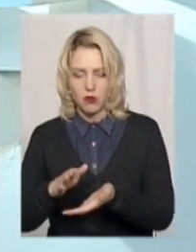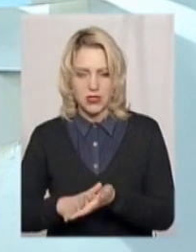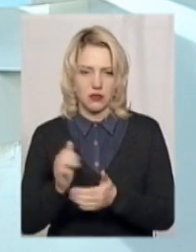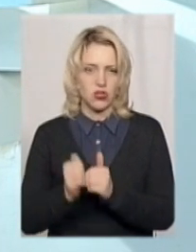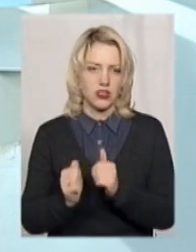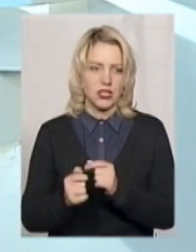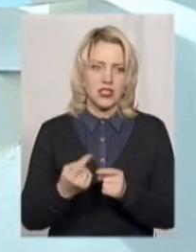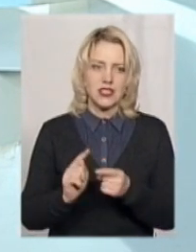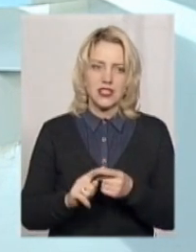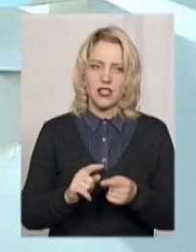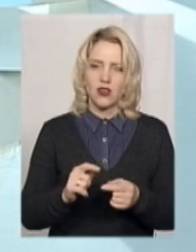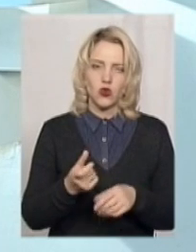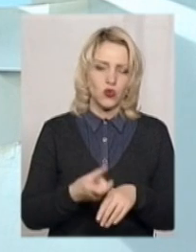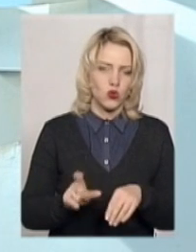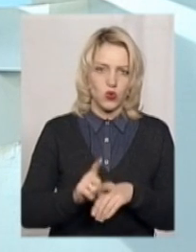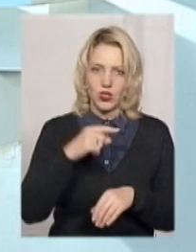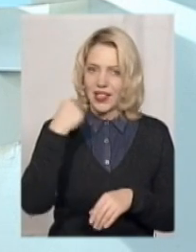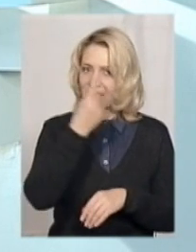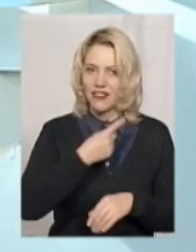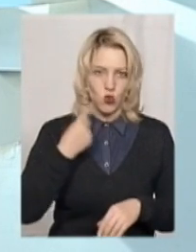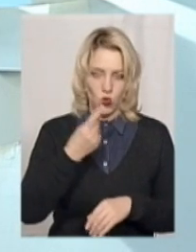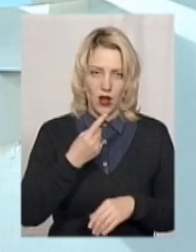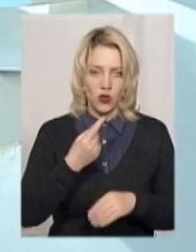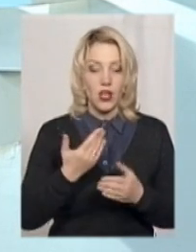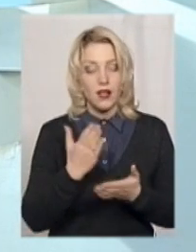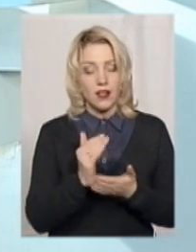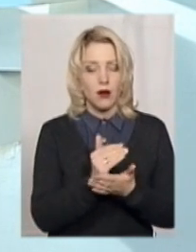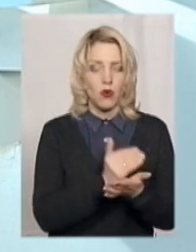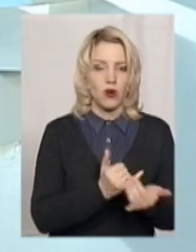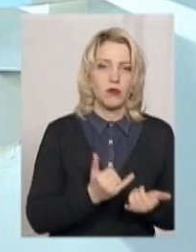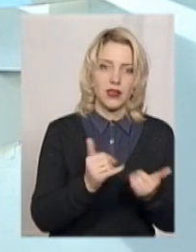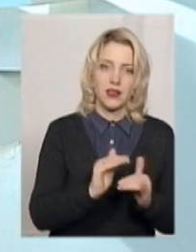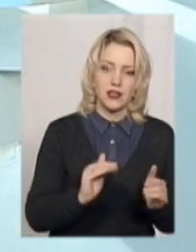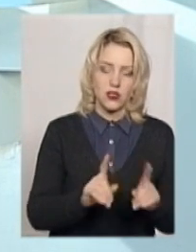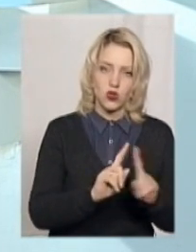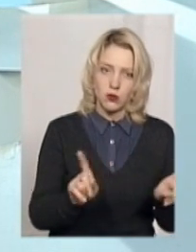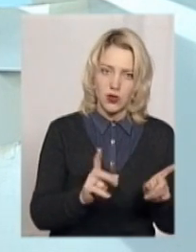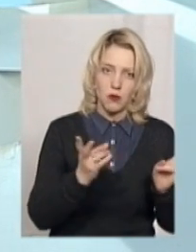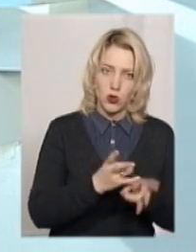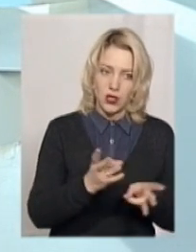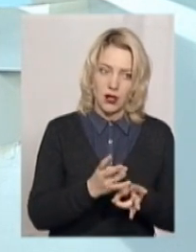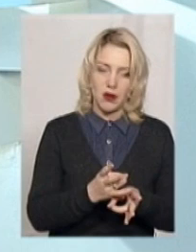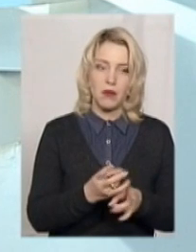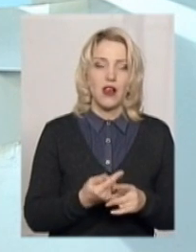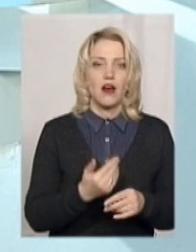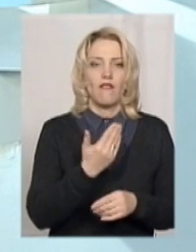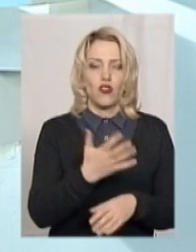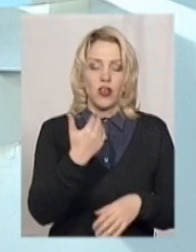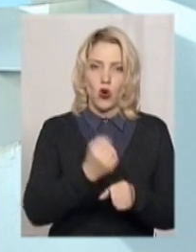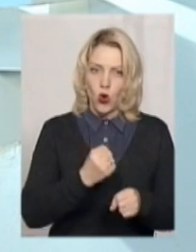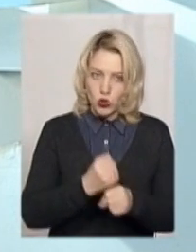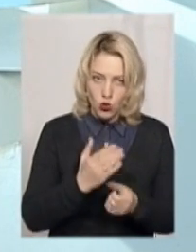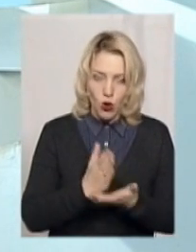найчастіше, це дуже-дуже індивідуально. Є програми для дітей з особливими потребами, вони